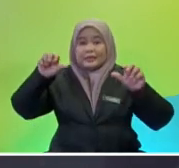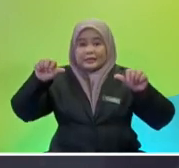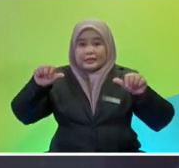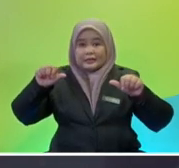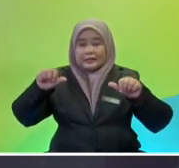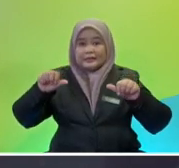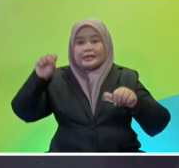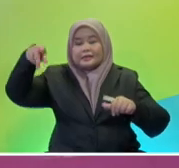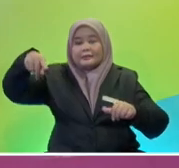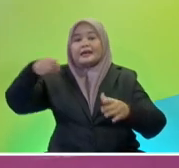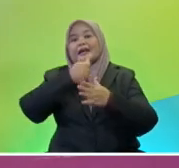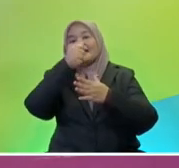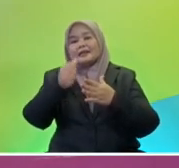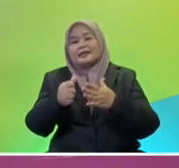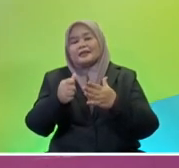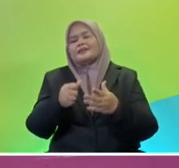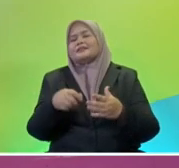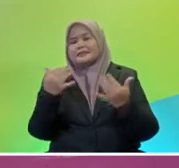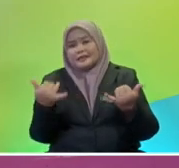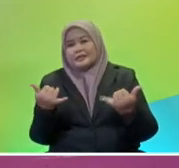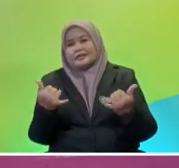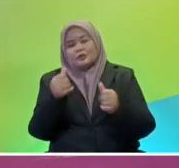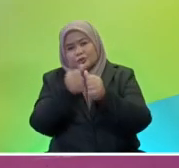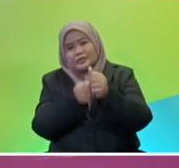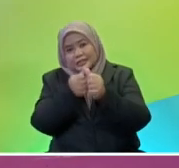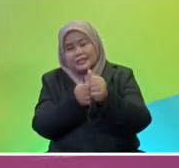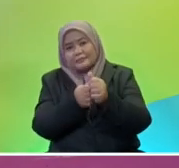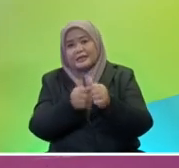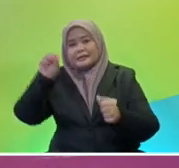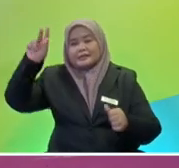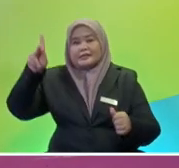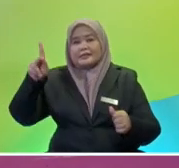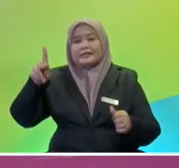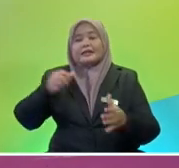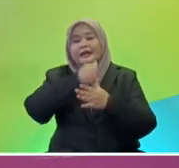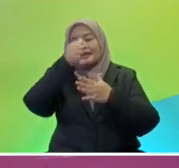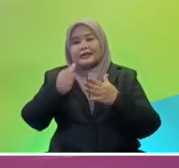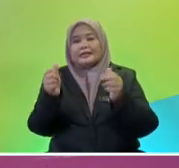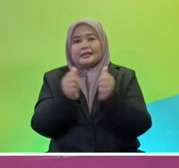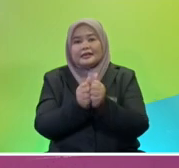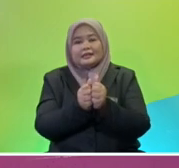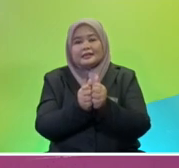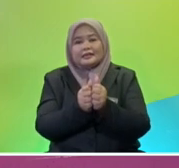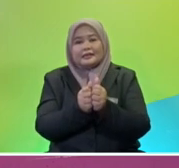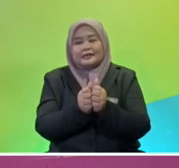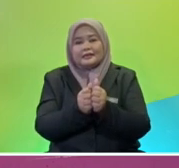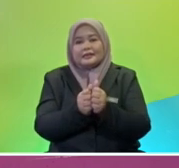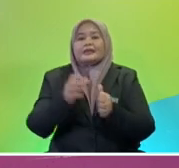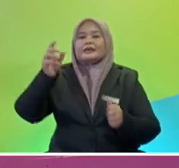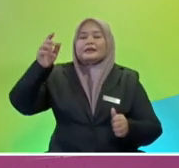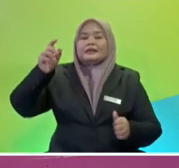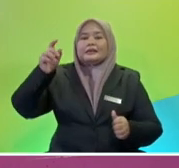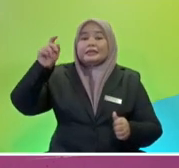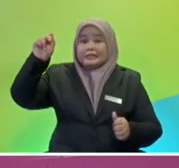terakhir ini biasa memang untuk setiap SK itu kita akhiri dengan tv6 lah